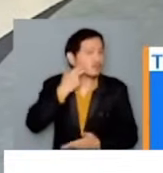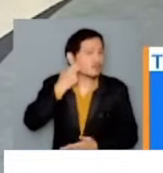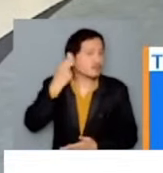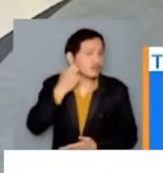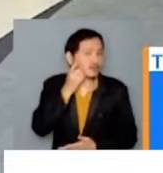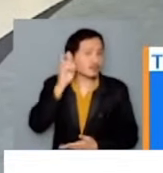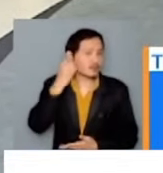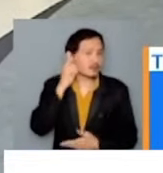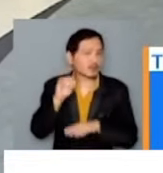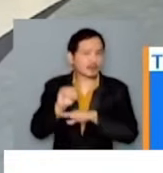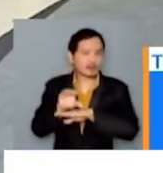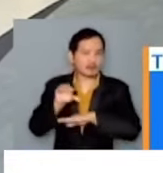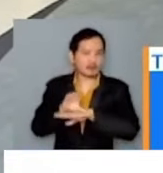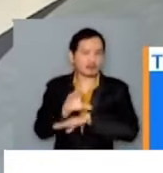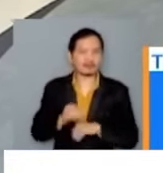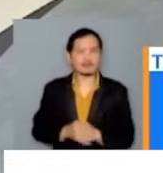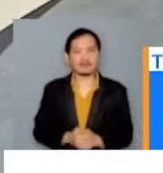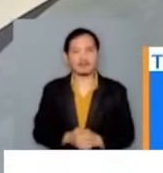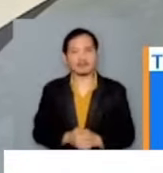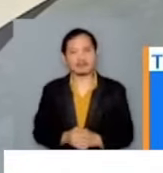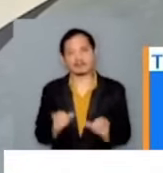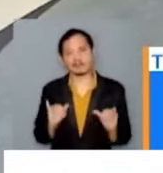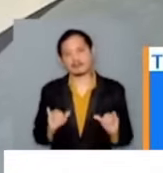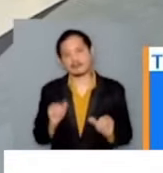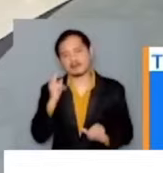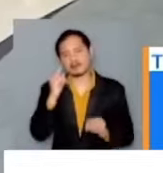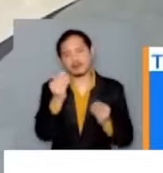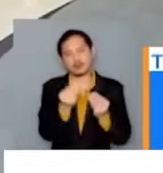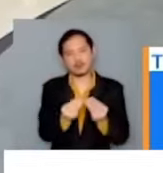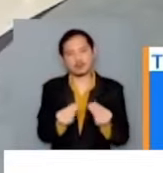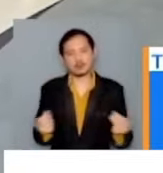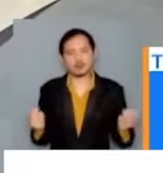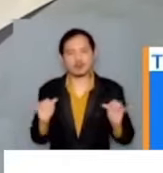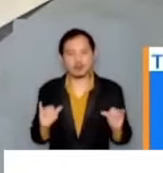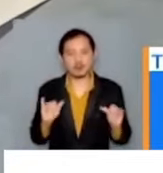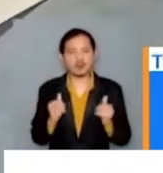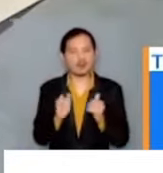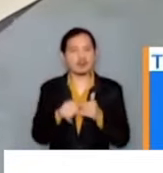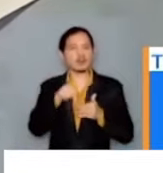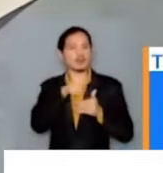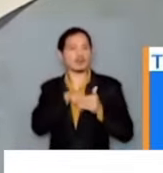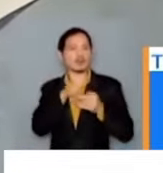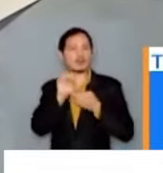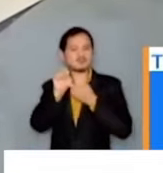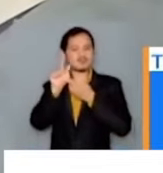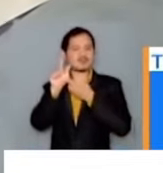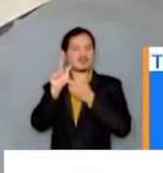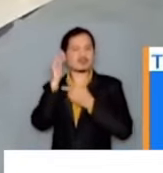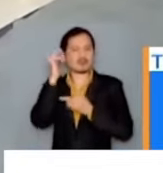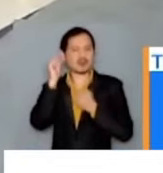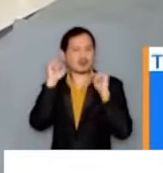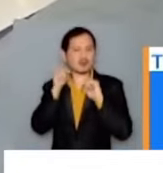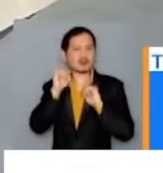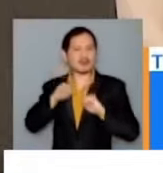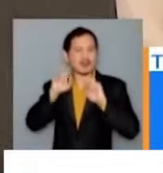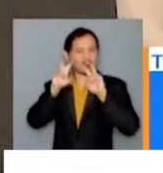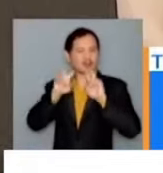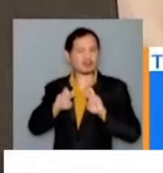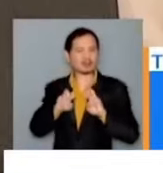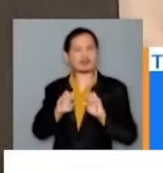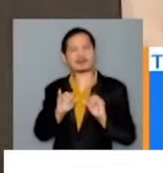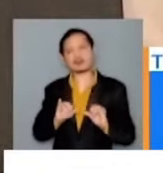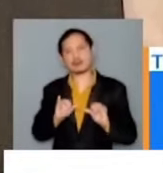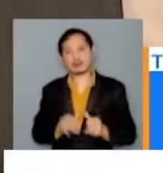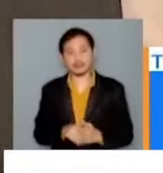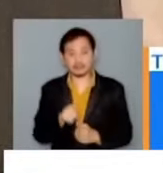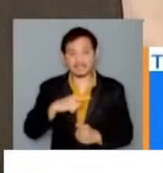dentista. Tsaka para ma-address doon, yes, kung makita kung ano yung nagkakos ng sakit. Opo, tama. Ganun po. Doc Shaggy, okay ba raw gumamit ng